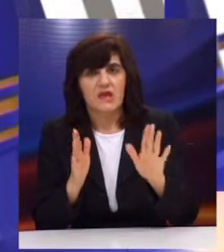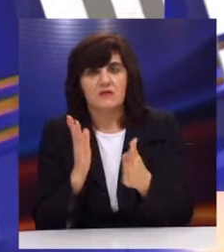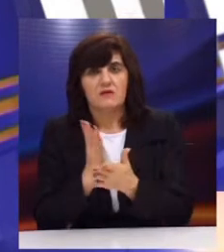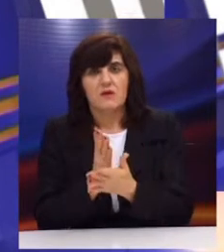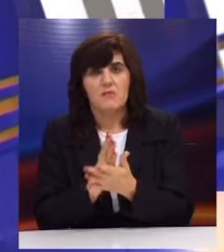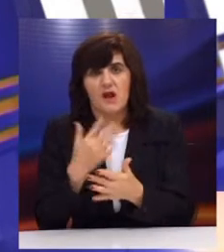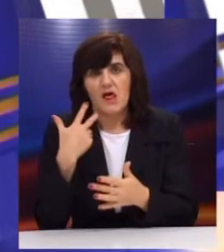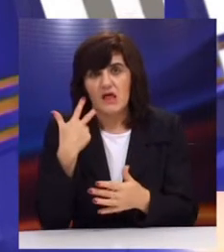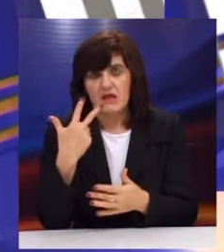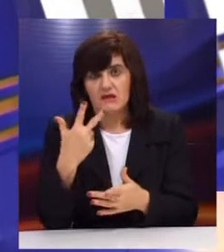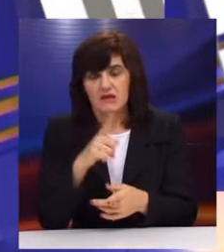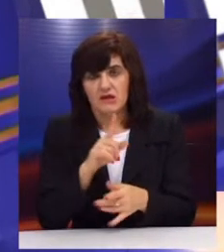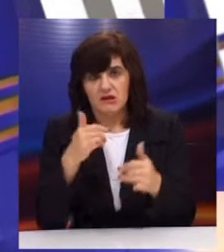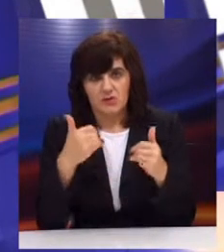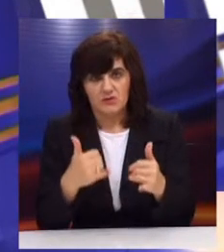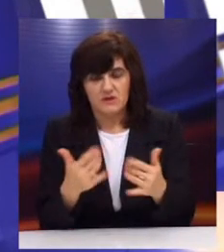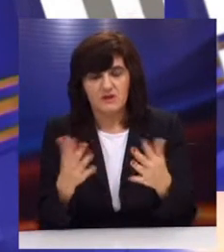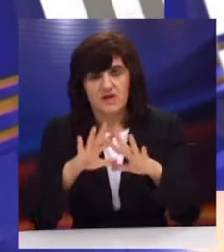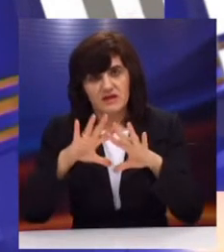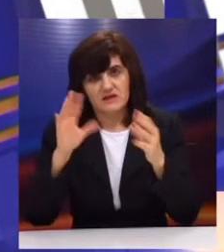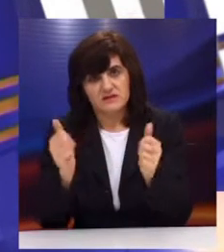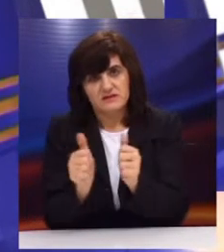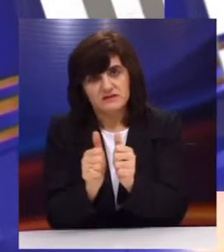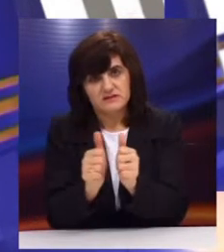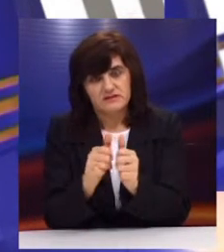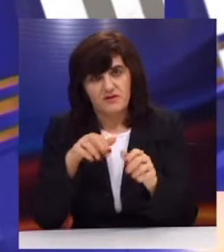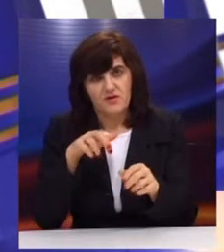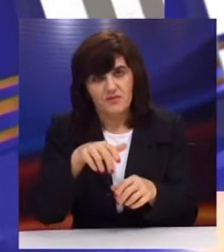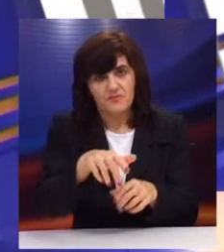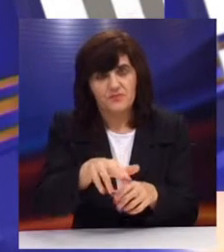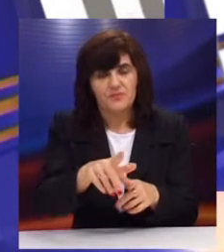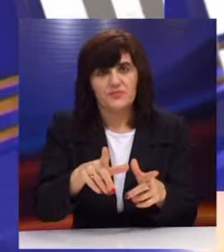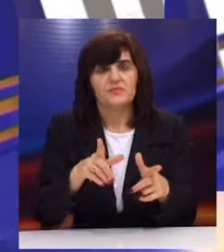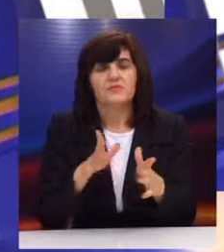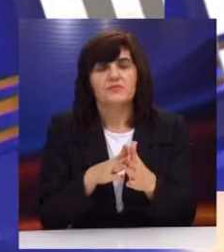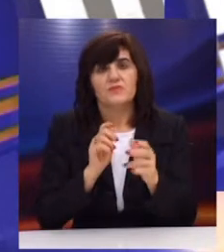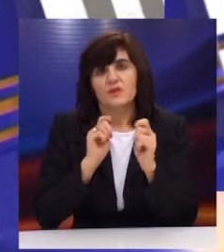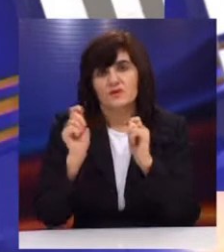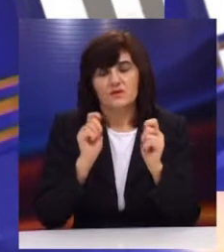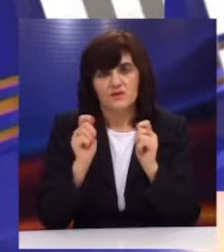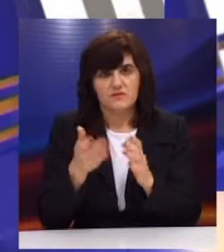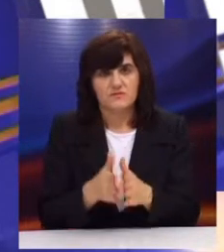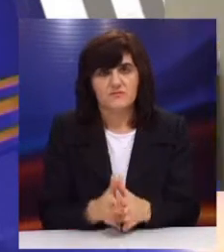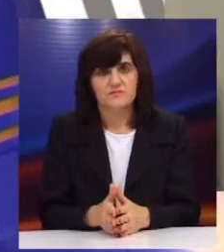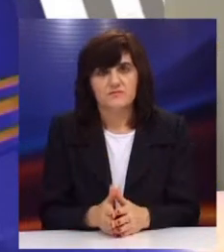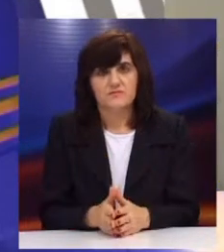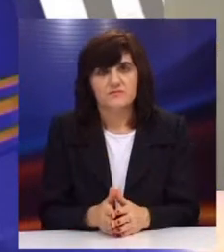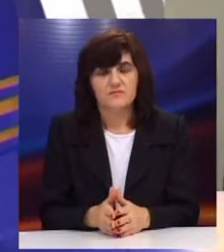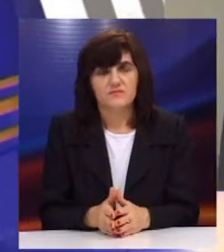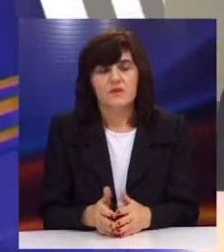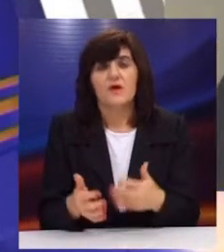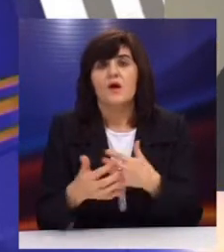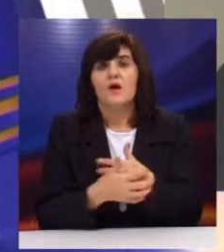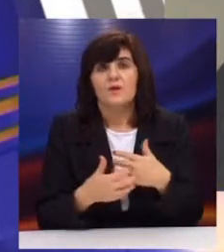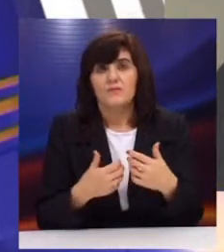imali 3 do sada gdje smo zajednički nastupali, međutim u kontaktu smo u vezi istoga.